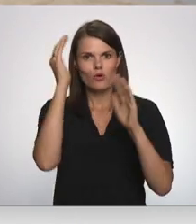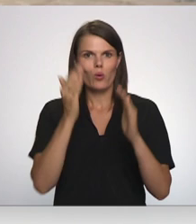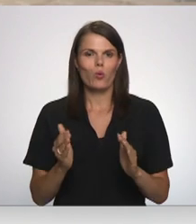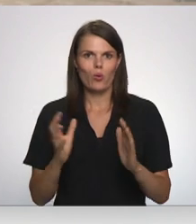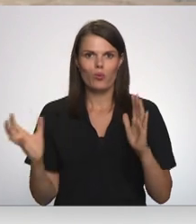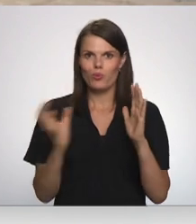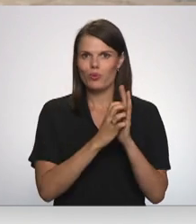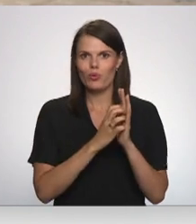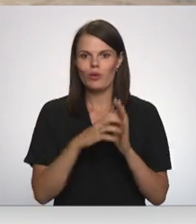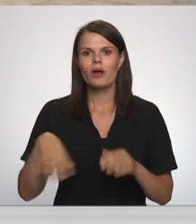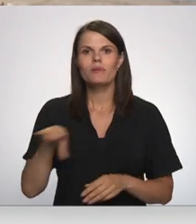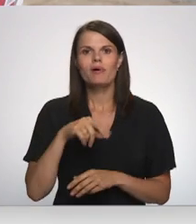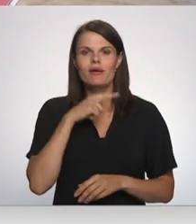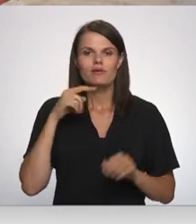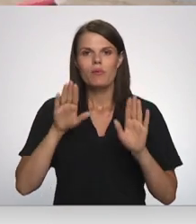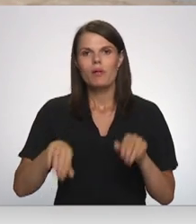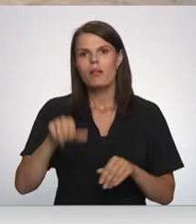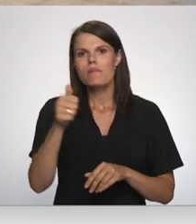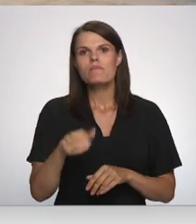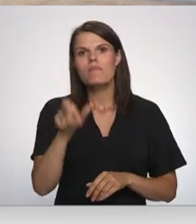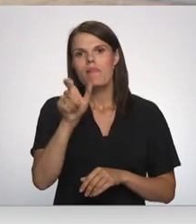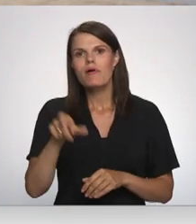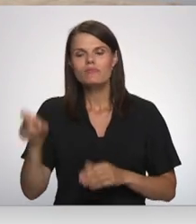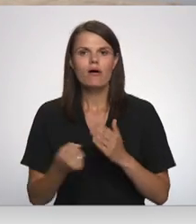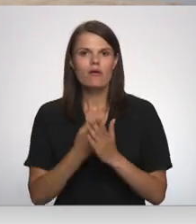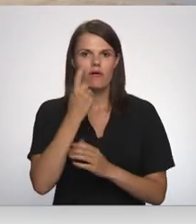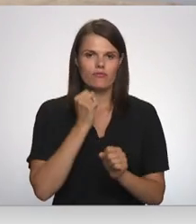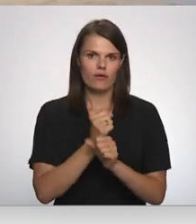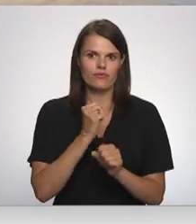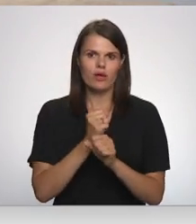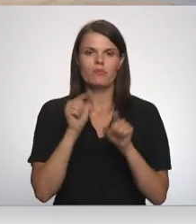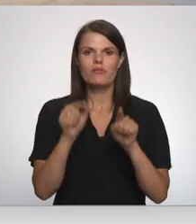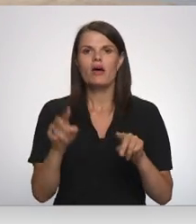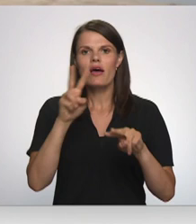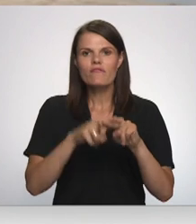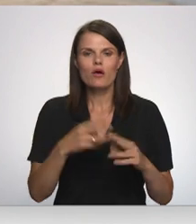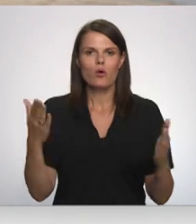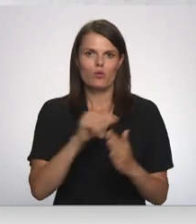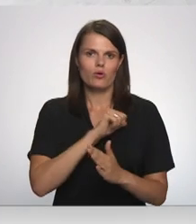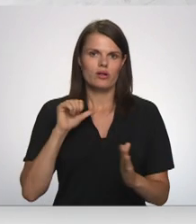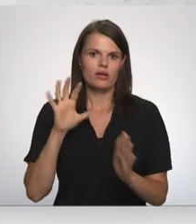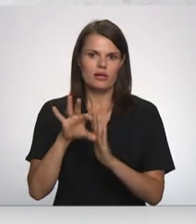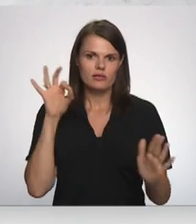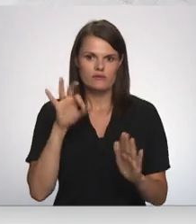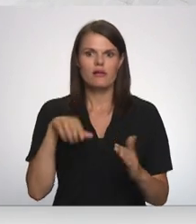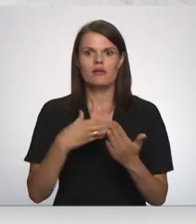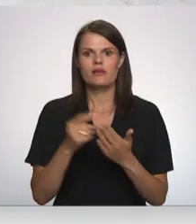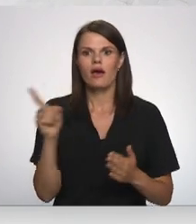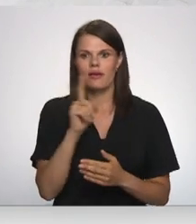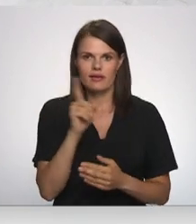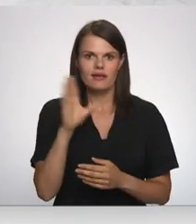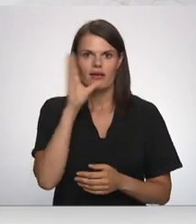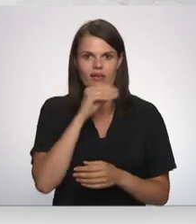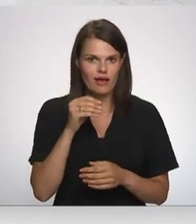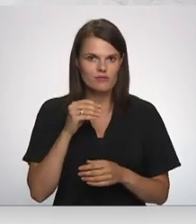Mēs gribam, lai mākslinieki rada to darbu tai vietai, ko viņš izvēlās, un, ja tas ir iespējams, protams,